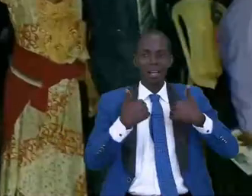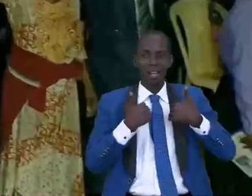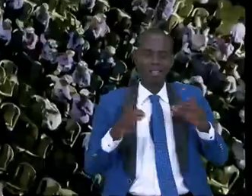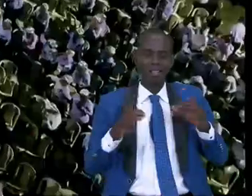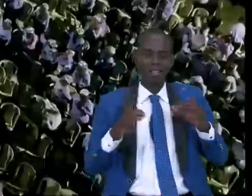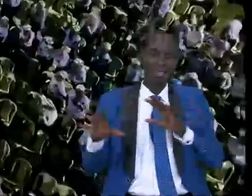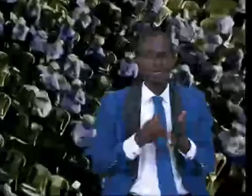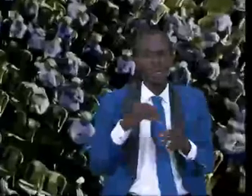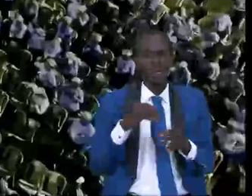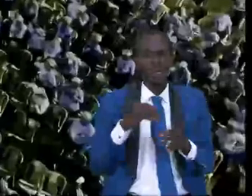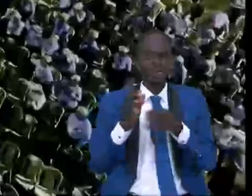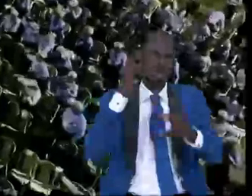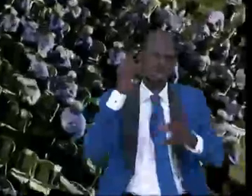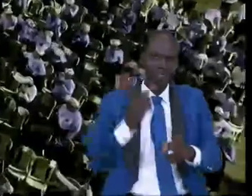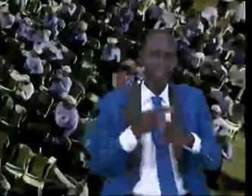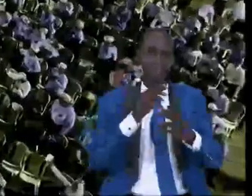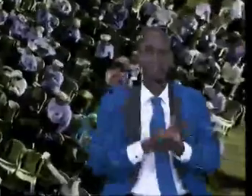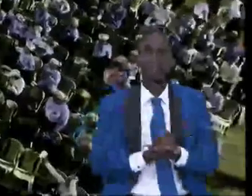Le Seigneur l'a fait.